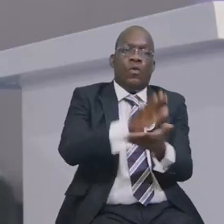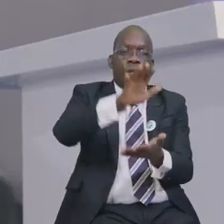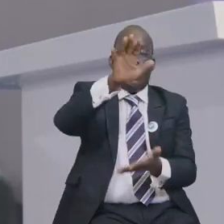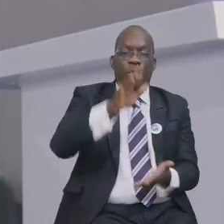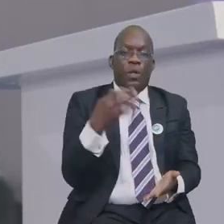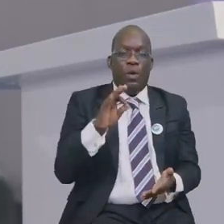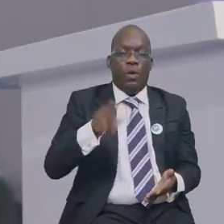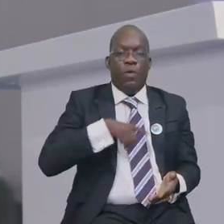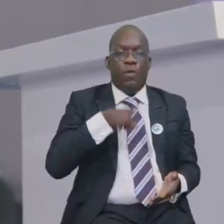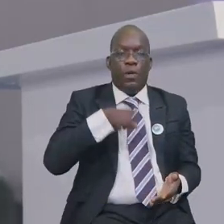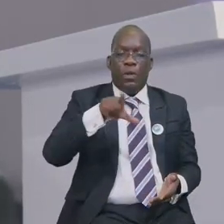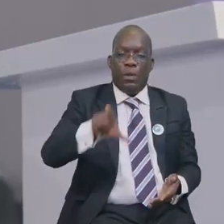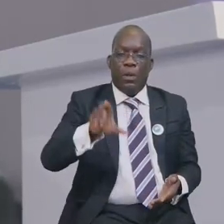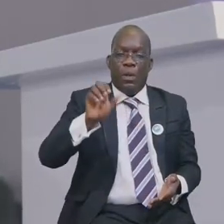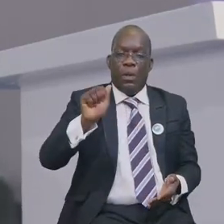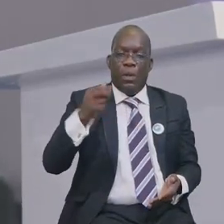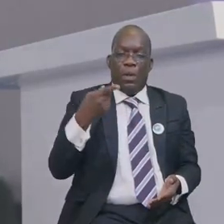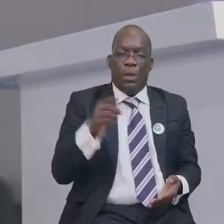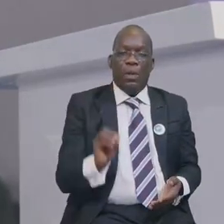Nous étions environ 750